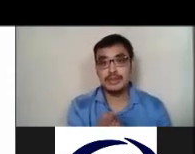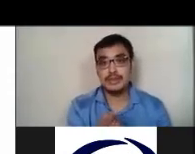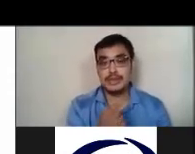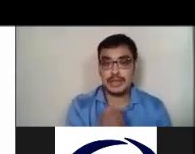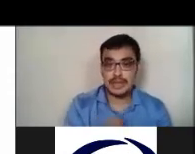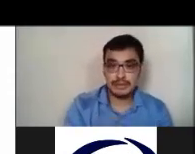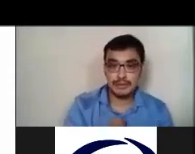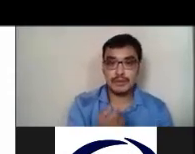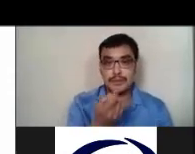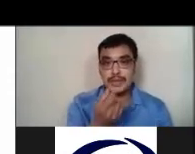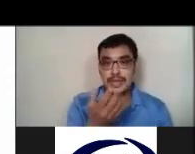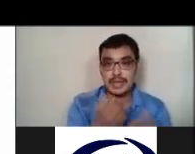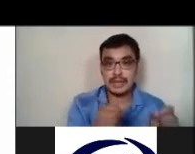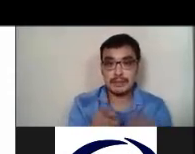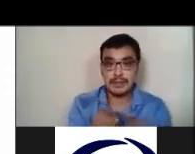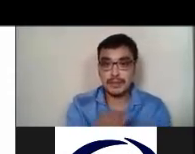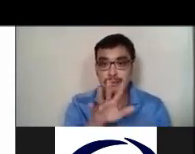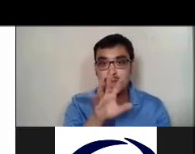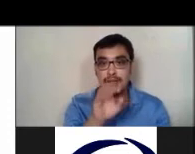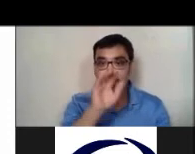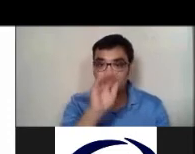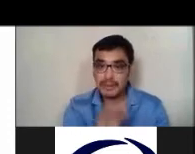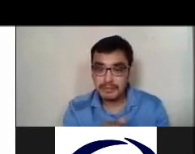आफ्नो आम्दानी चाहिँ 5,000 कम हुने